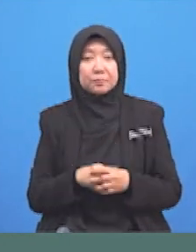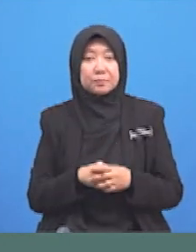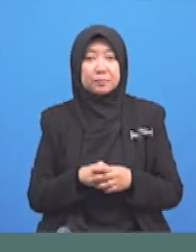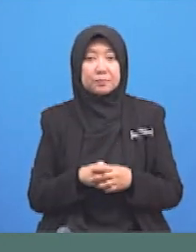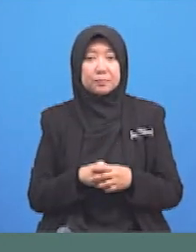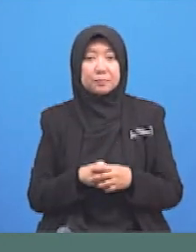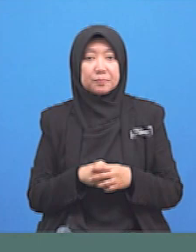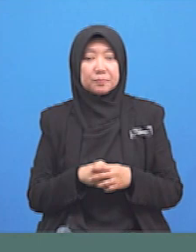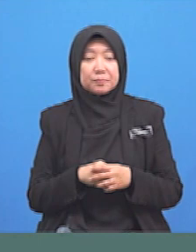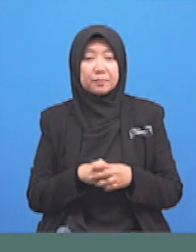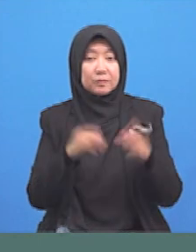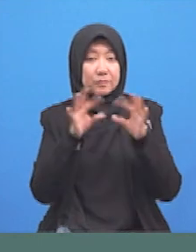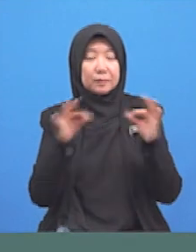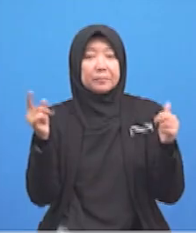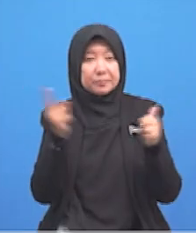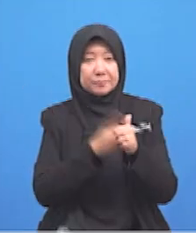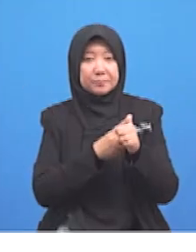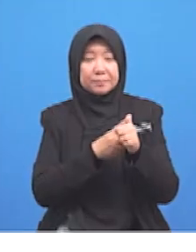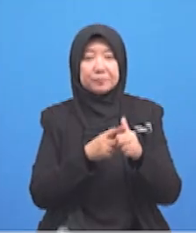Jom pernyataan yang pertama.